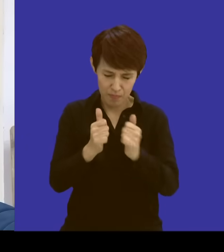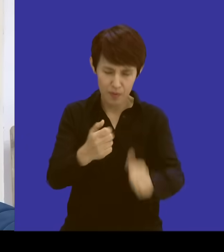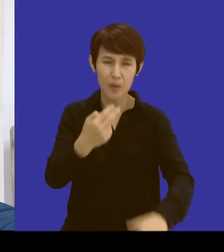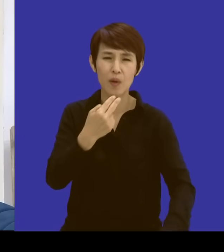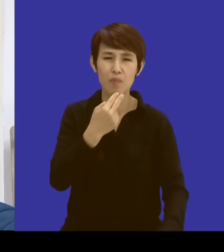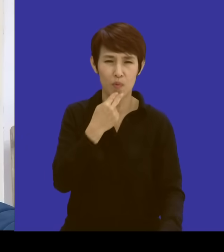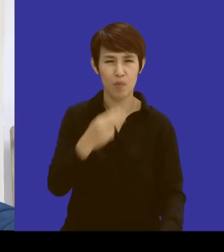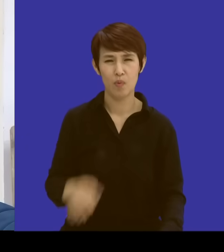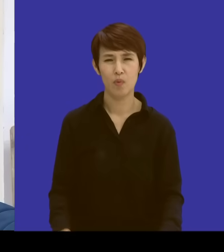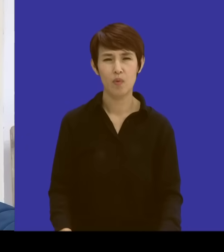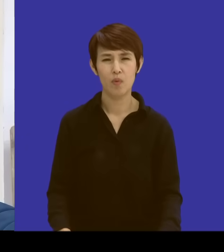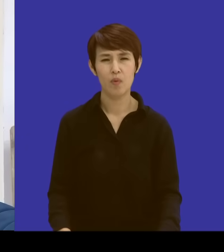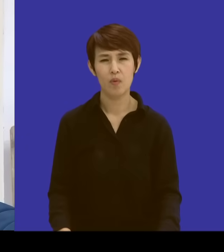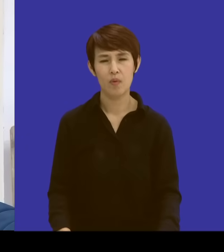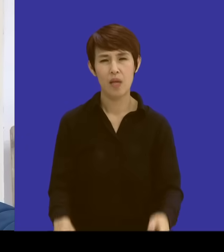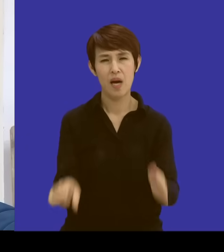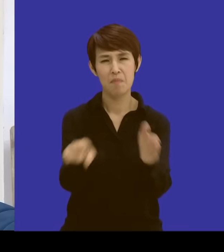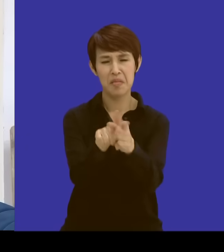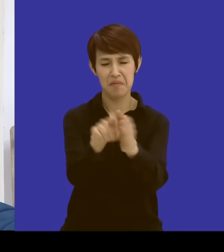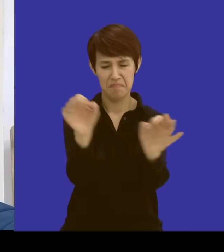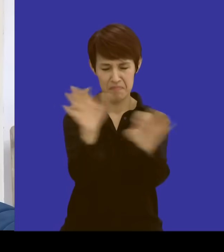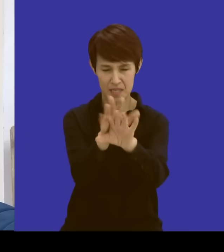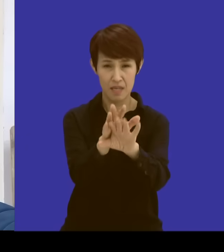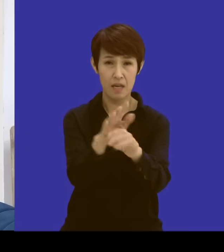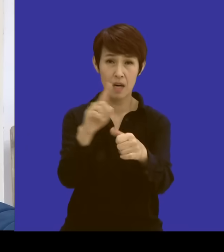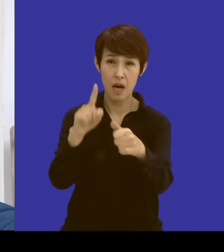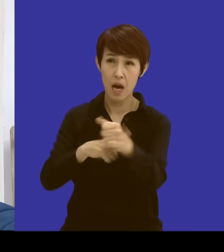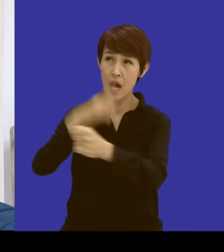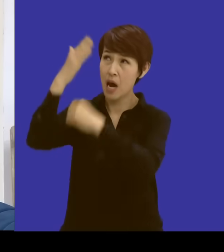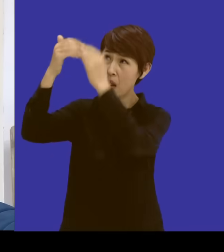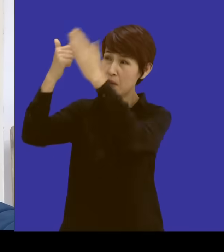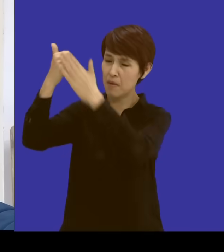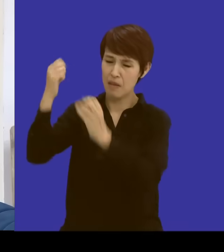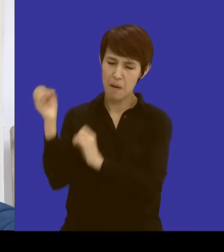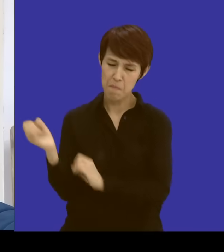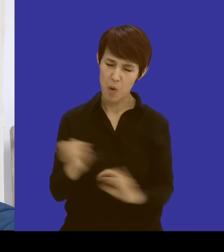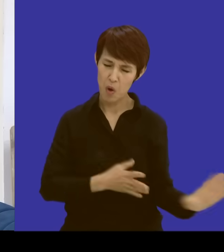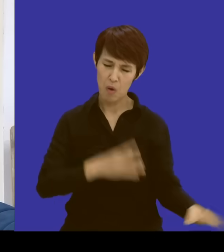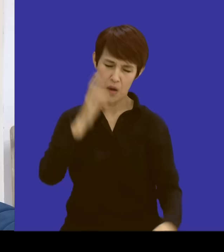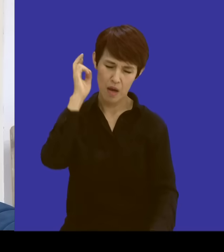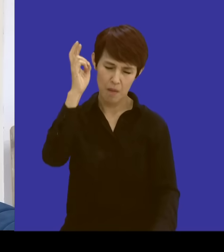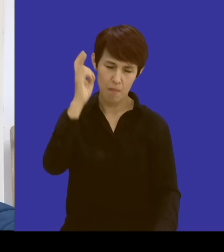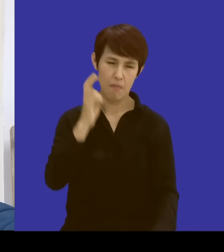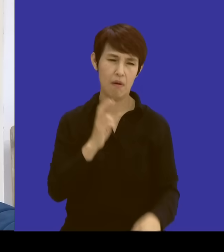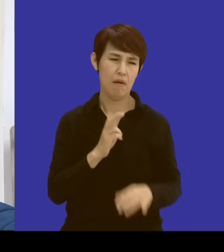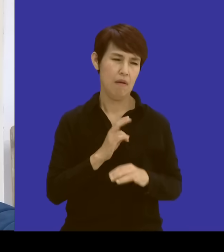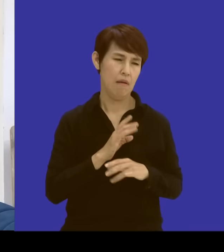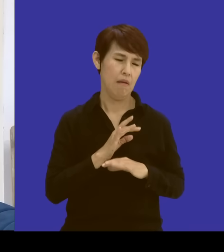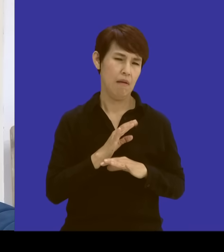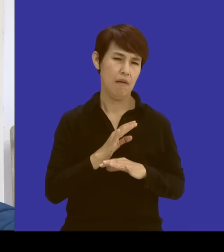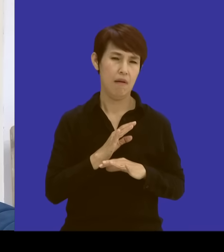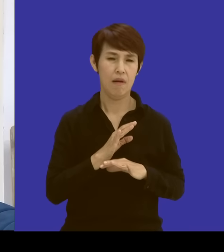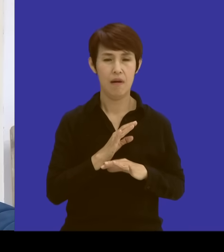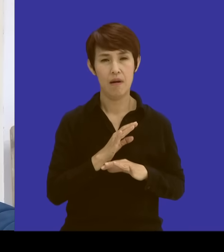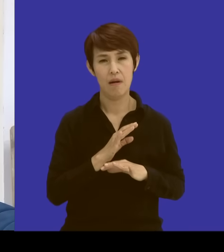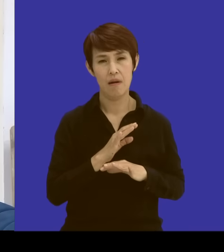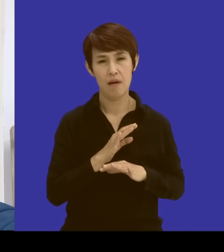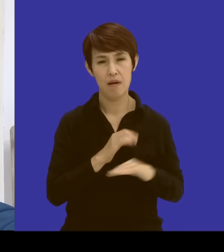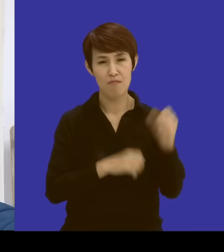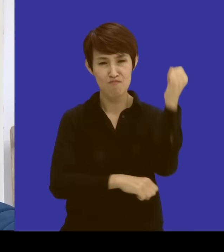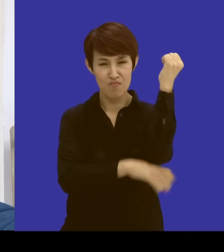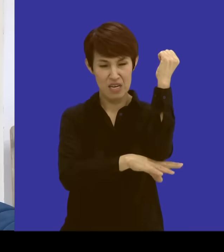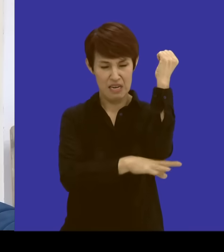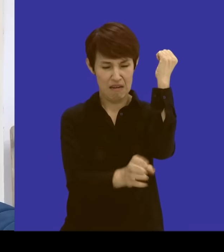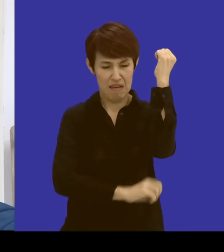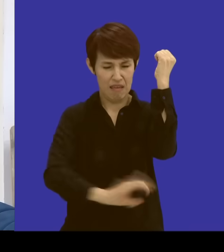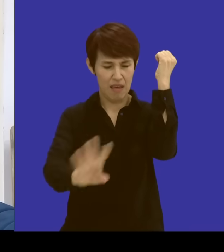내가 믿음이 이제 이렇게 믿음이 없어졌으니까 하나님도 나를 버리실 거다. 그런 두려움 속에서 뿌리 뽑힌 존재다. 그런 생각이